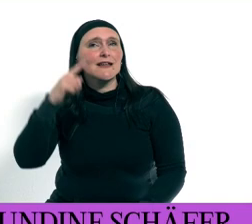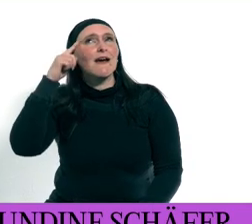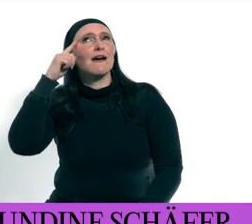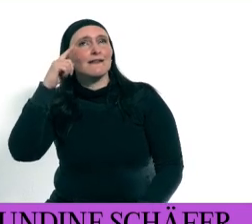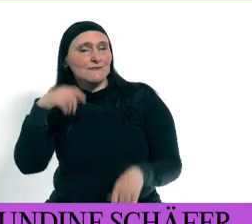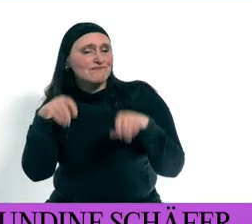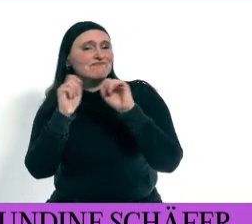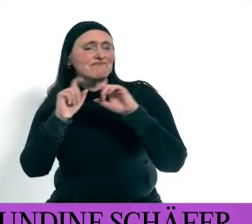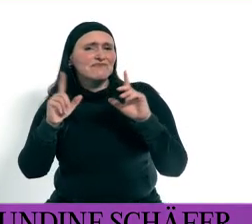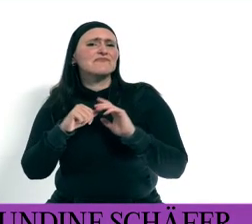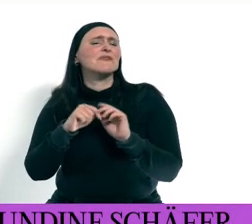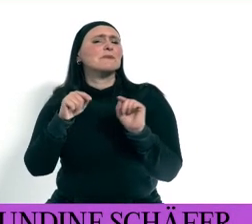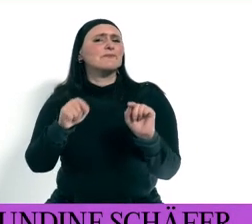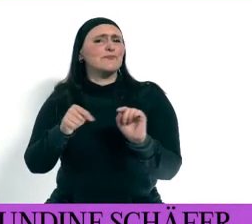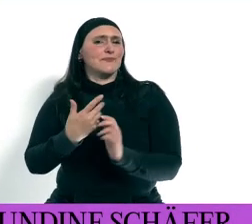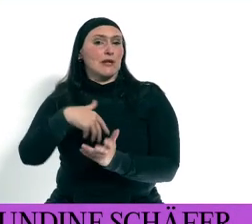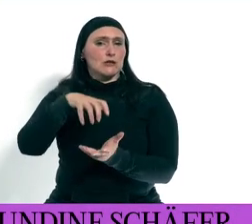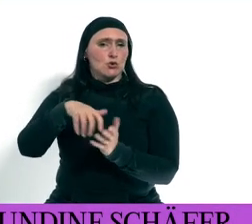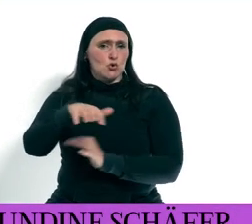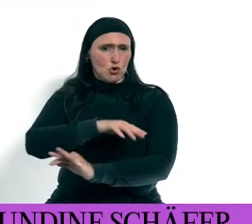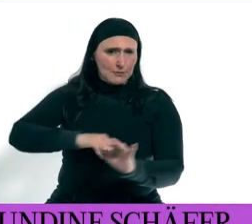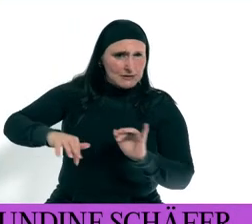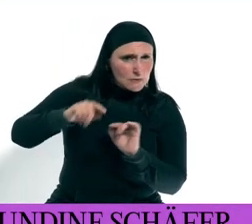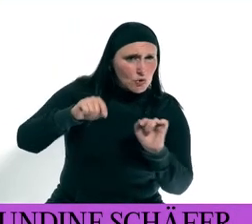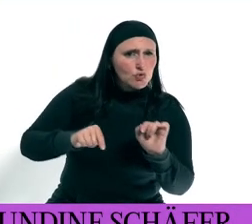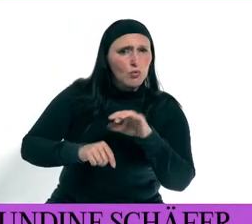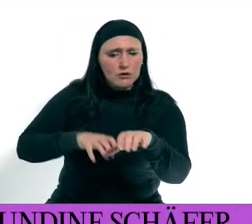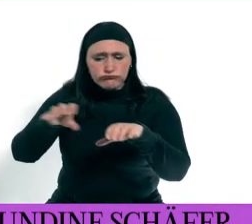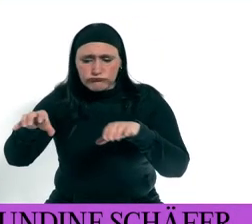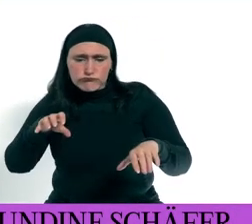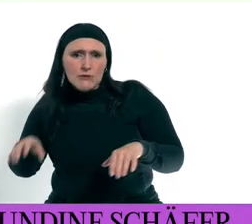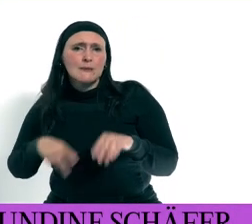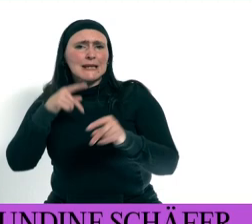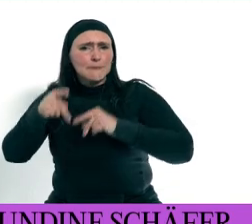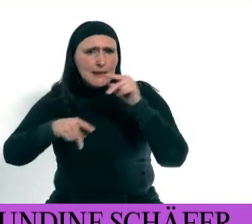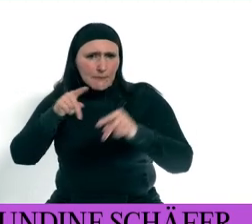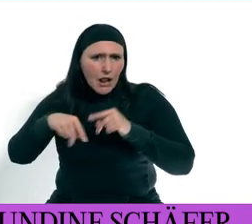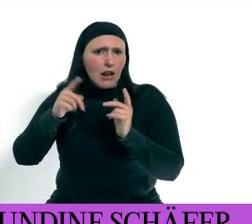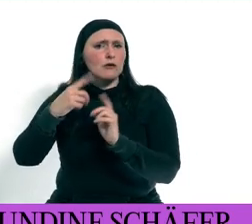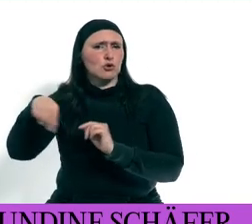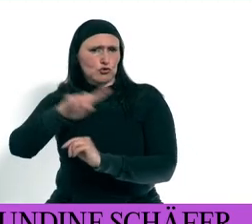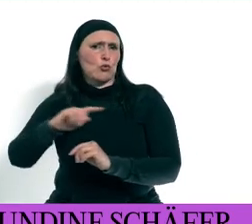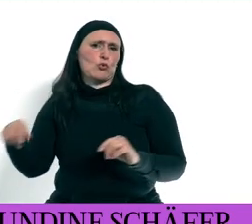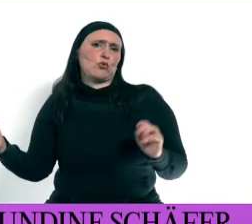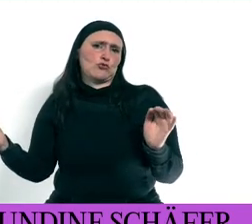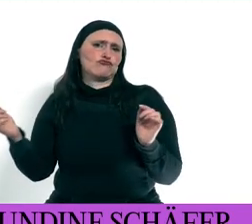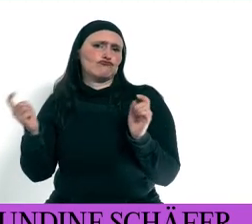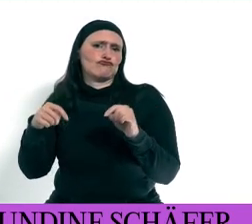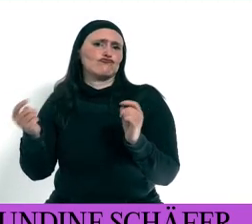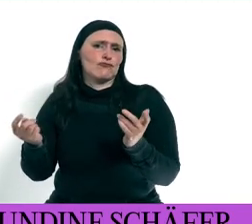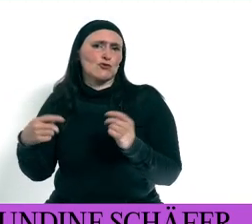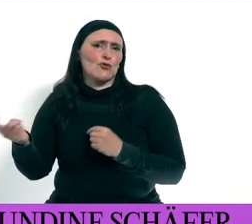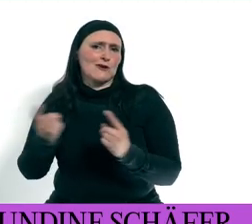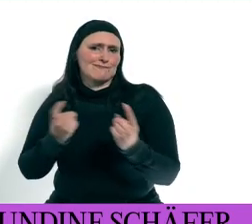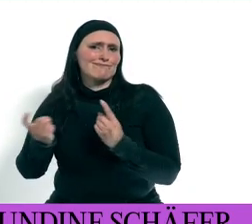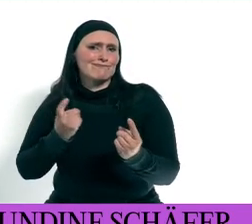ne? As infrastructure, but also people that kind of inhabit. Aber es geht ja nicht nur um Infrastruktur, sondern auch